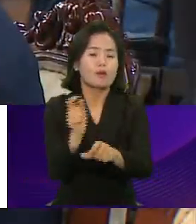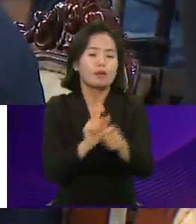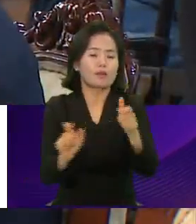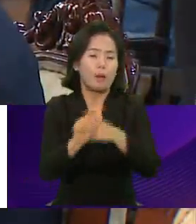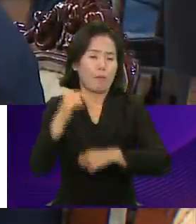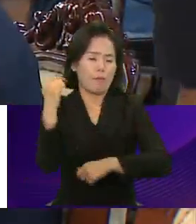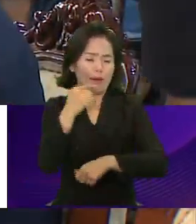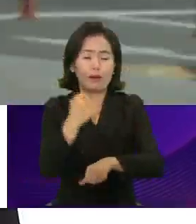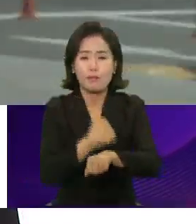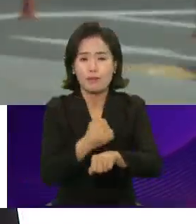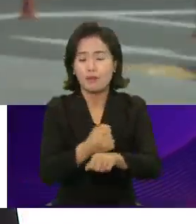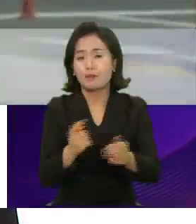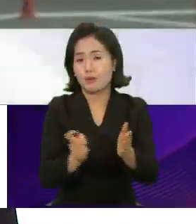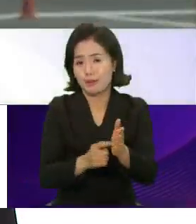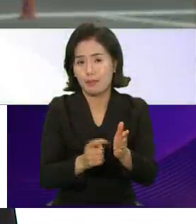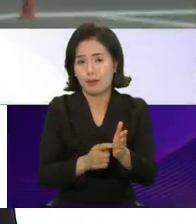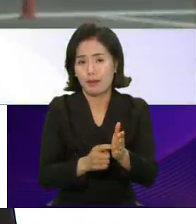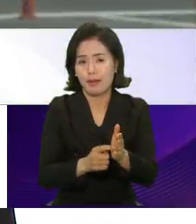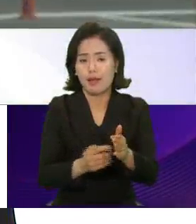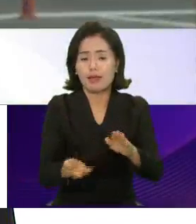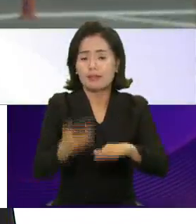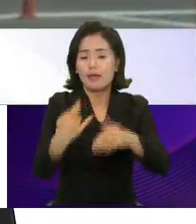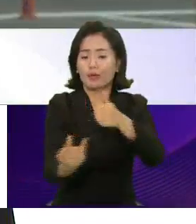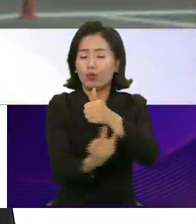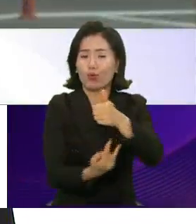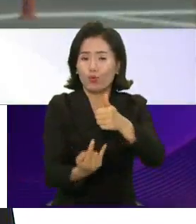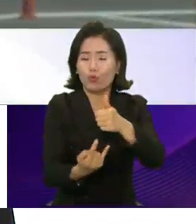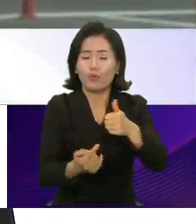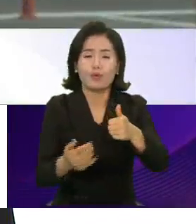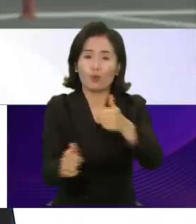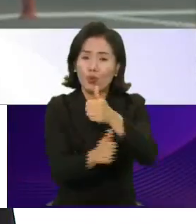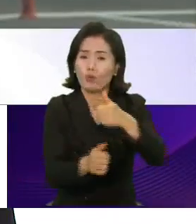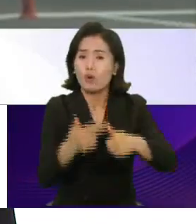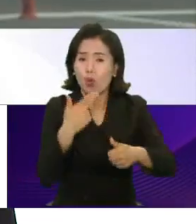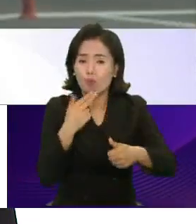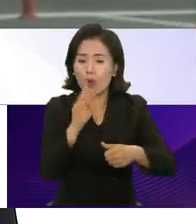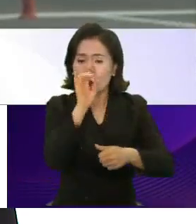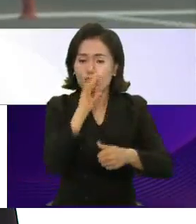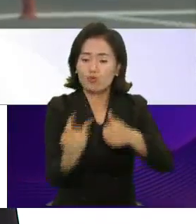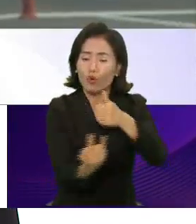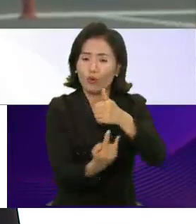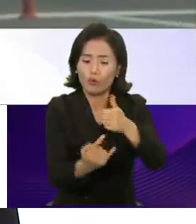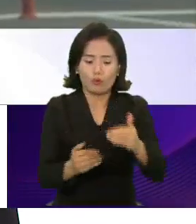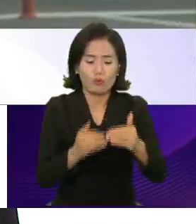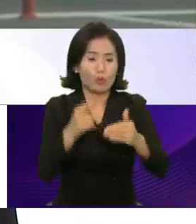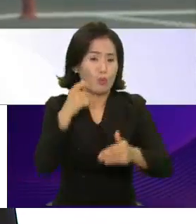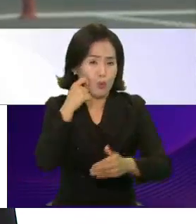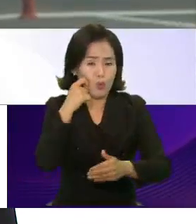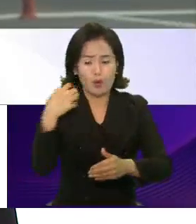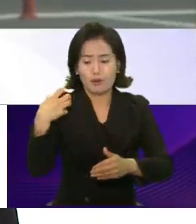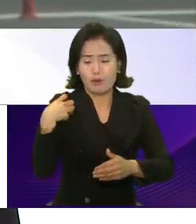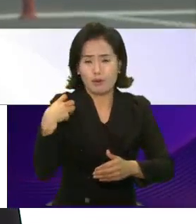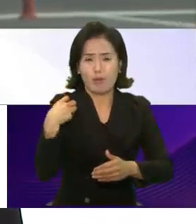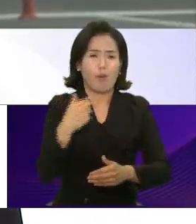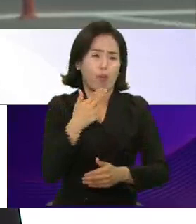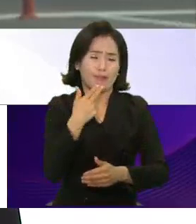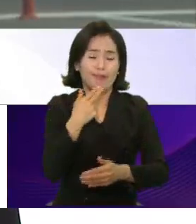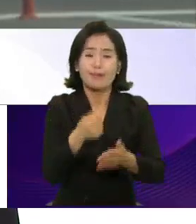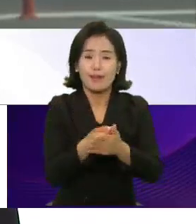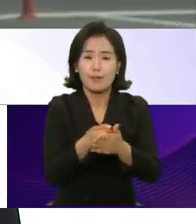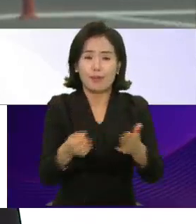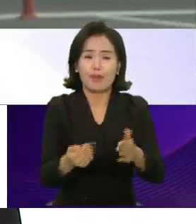것도 시급합니다. 상임위원이 없다 보니까 중앙위원회에서도 속도를 못 내고 책임감 있게 진행이 안 되고 있거든요.